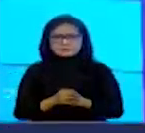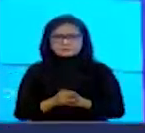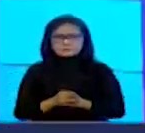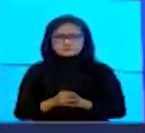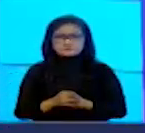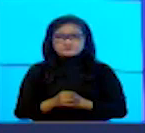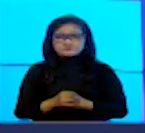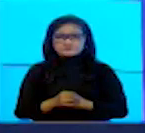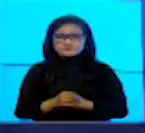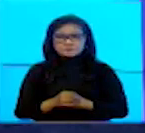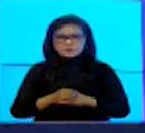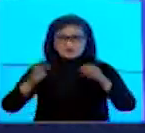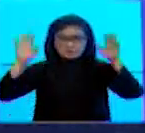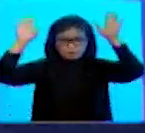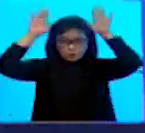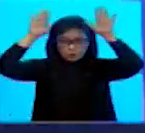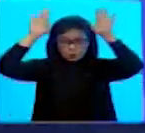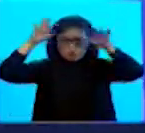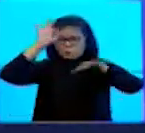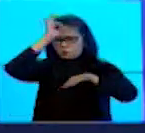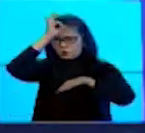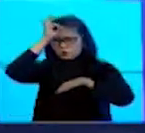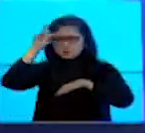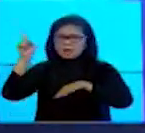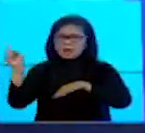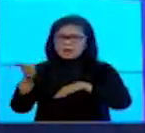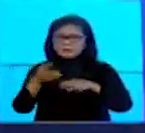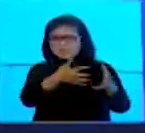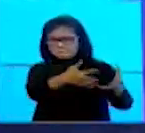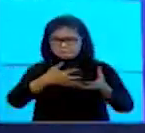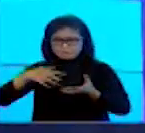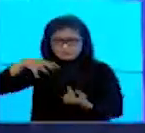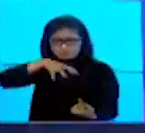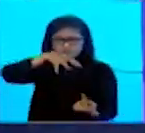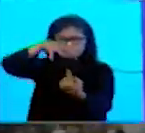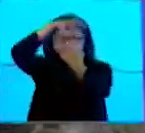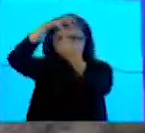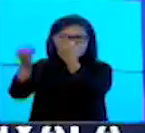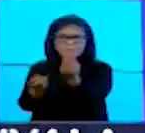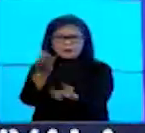Di Ponorogo, Jawa Timur, polisi mengamankan sebuah balon udara dalam kondisi api masih menyala.